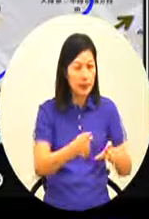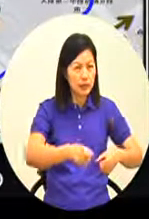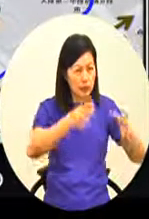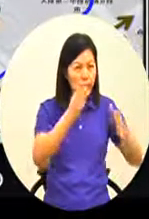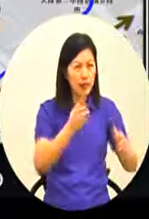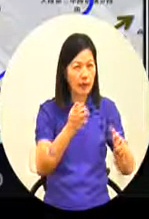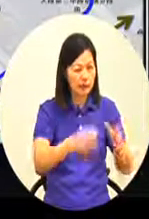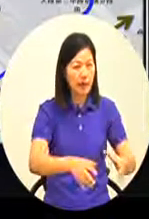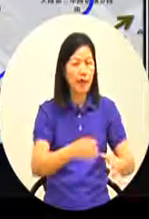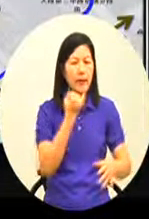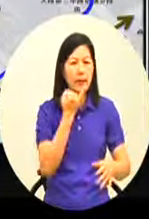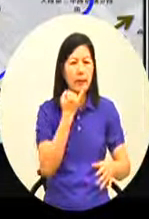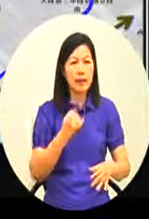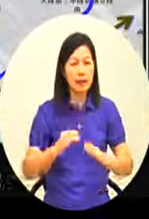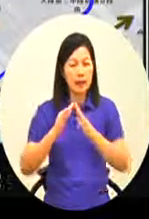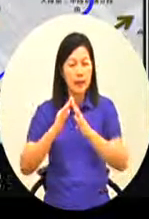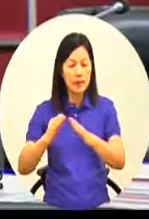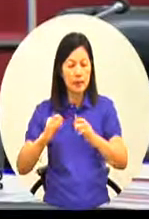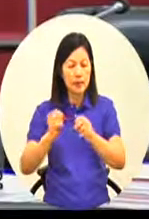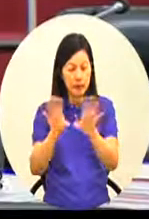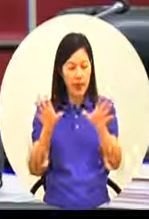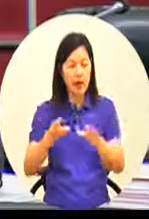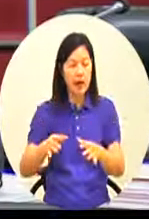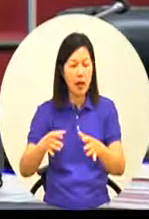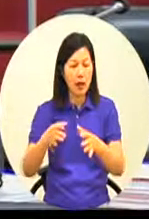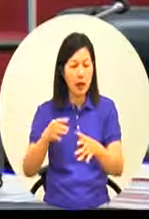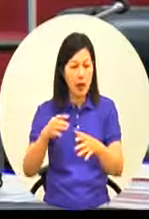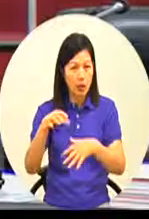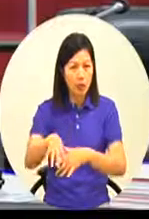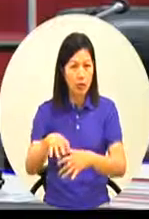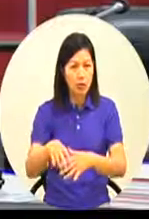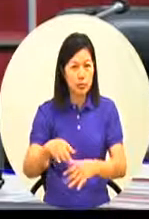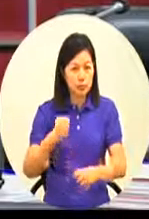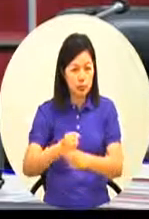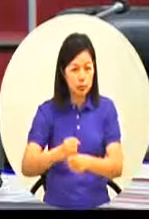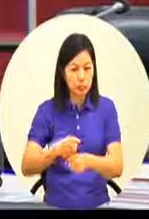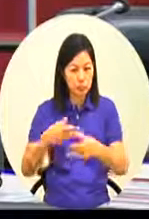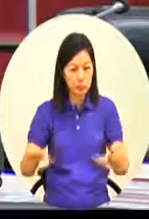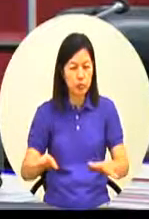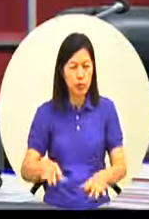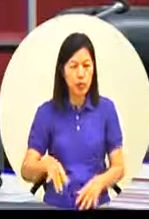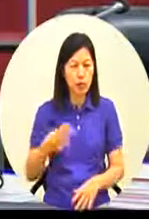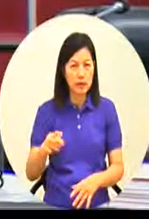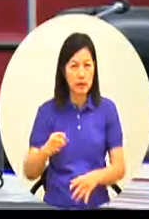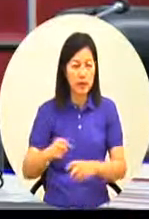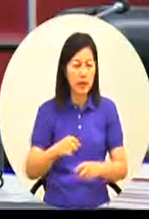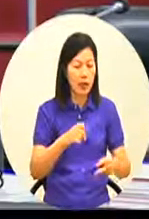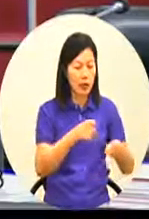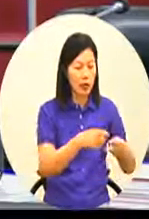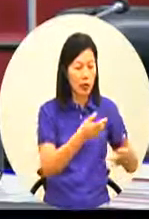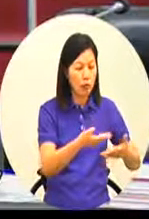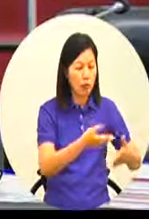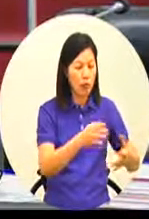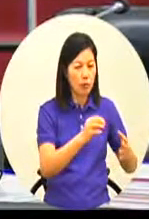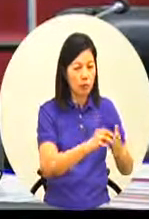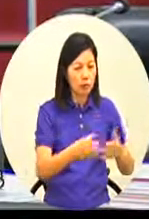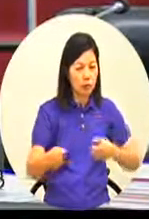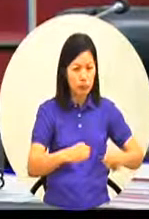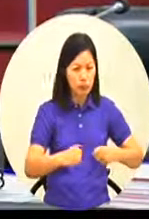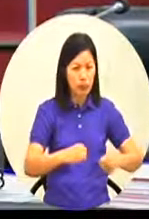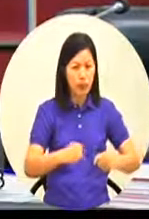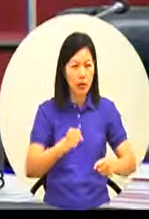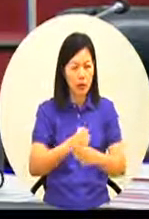得常常做工程，但是你们也抢了不少人家的工程在做，你们跟公务局抢了不少工程在做，所以的盖一个新的这